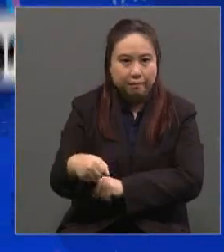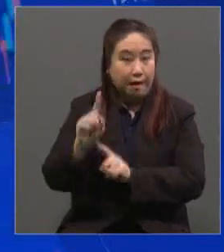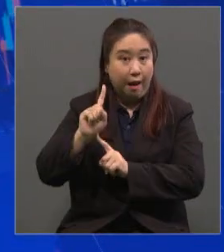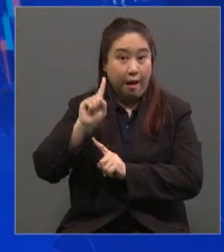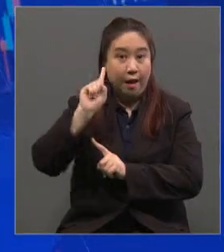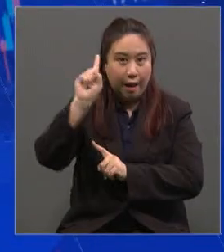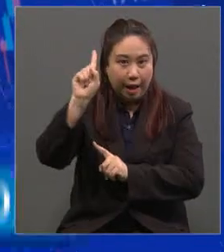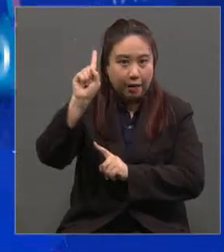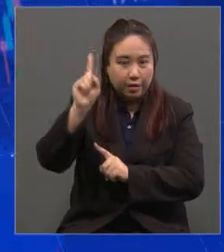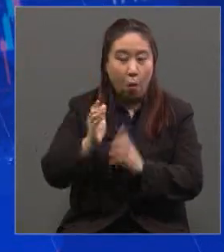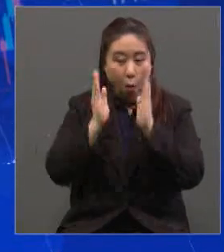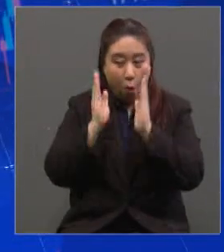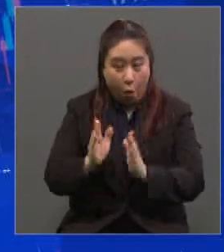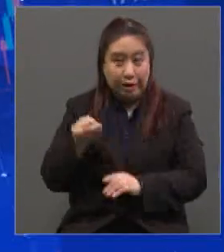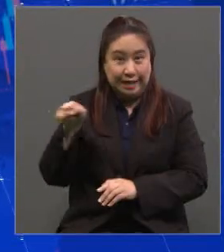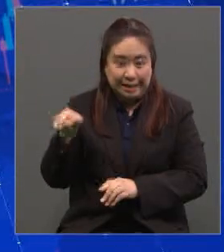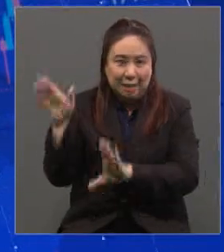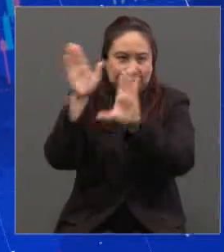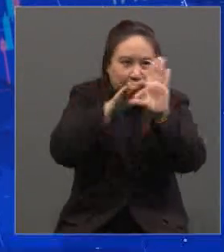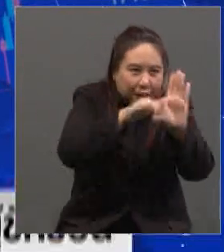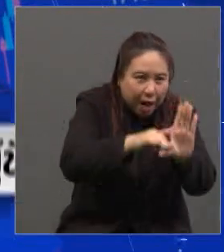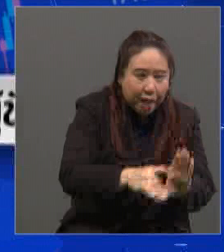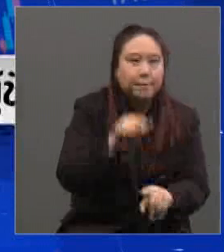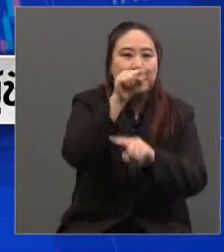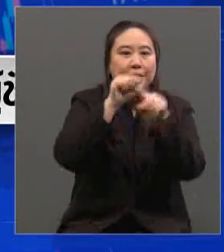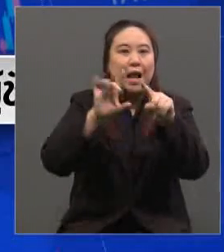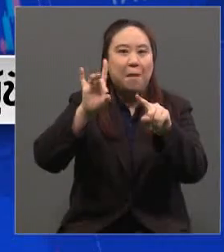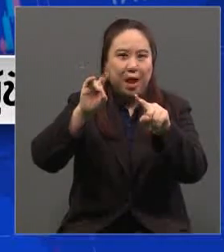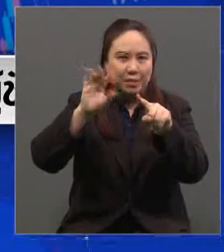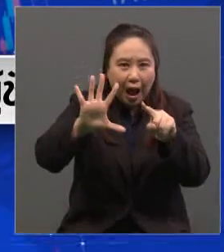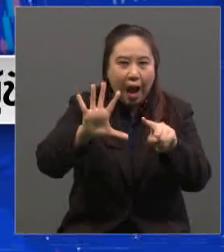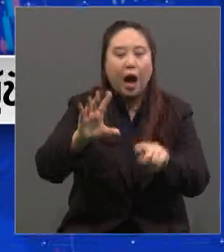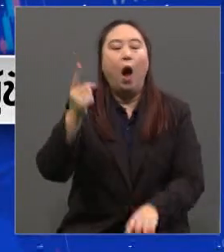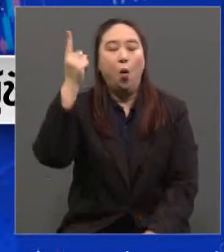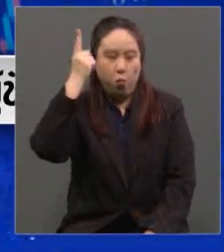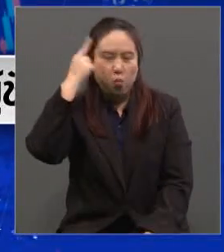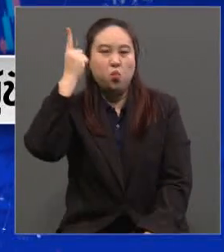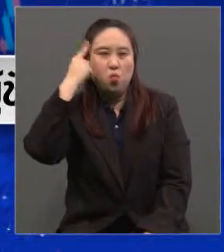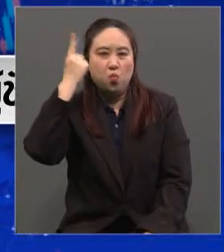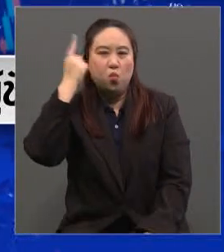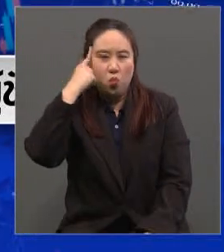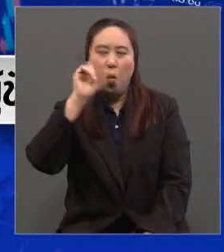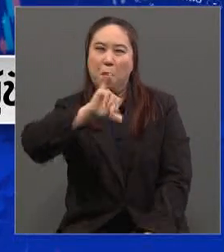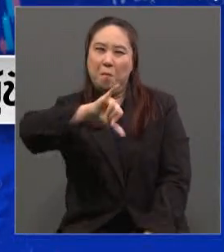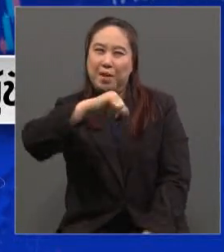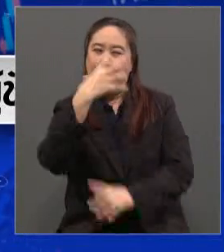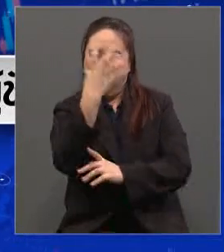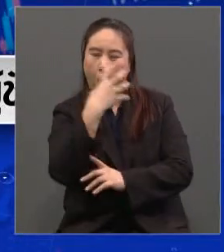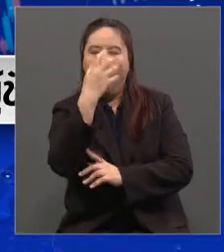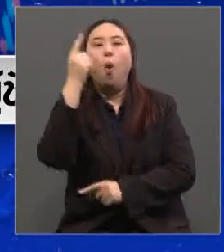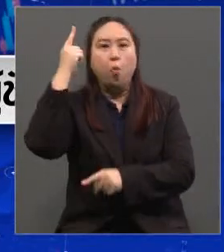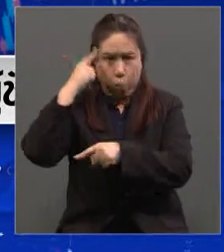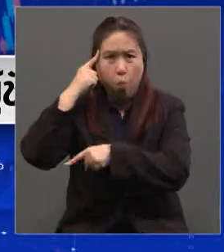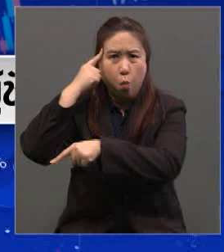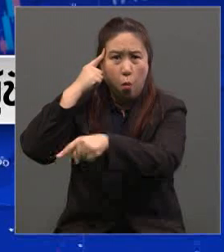ผู้เสียหายถึง 85% ค่ะรู้ทั้งรู ้ครับ ว่าอาจจะถูกหลอก